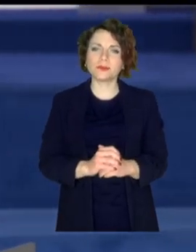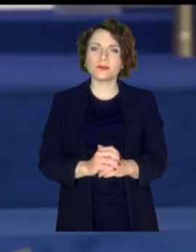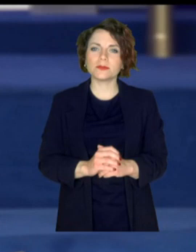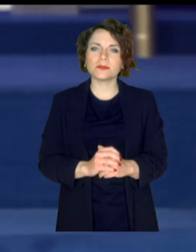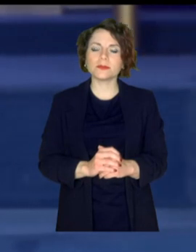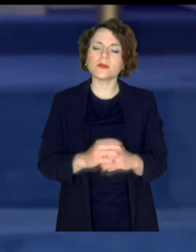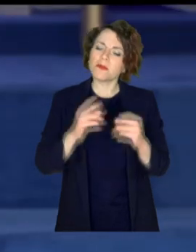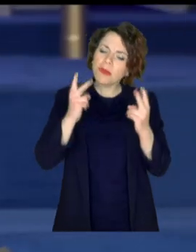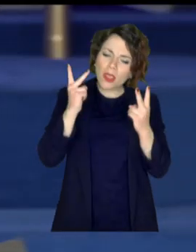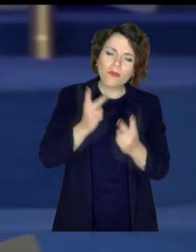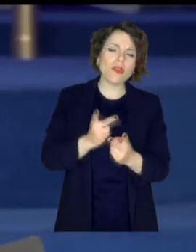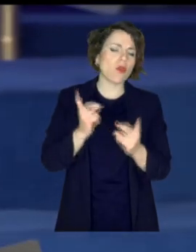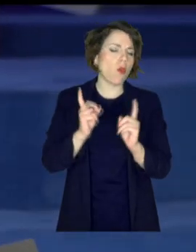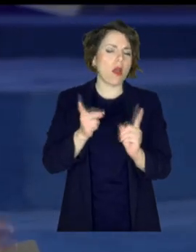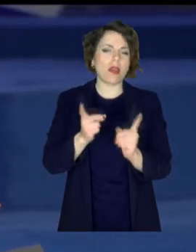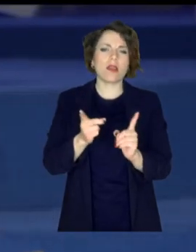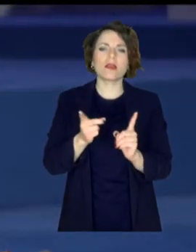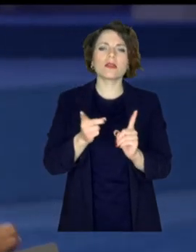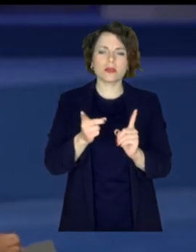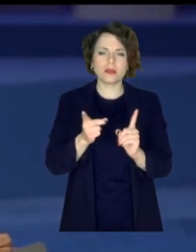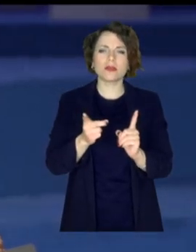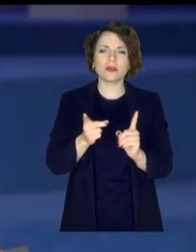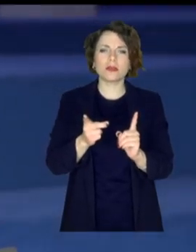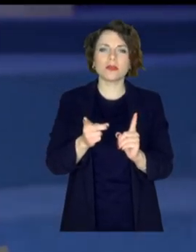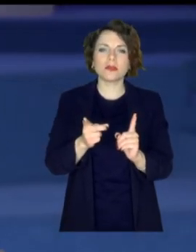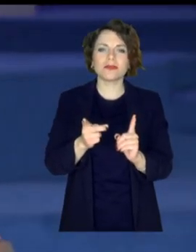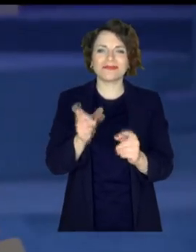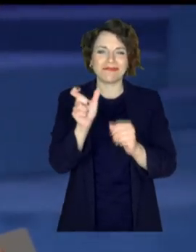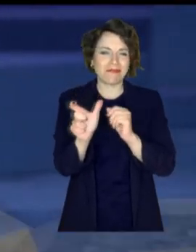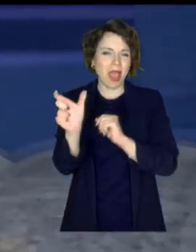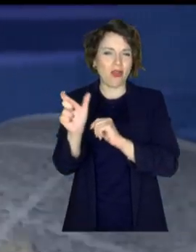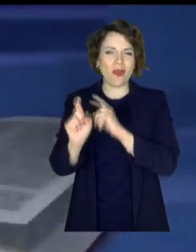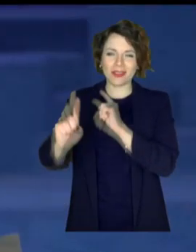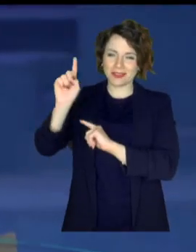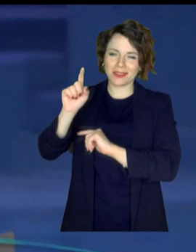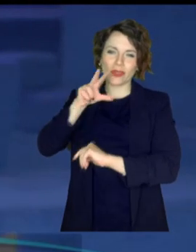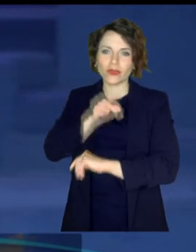è altrettanto vero quel che ci ha detto la parola di Dio.